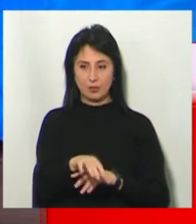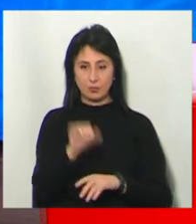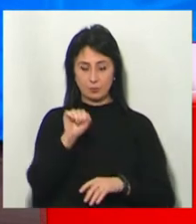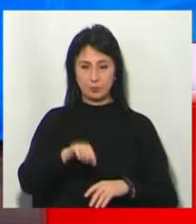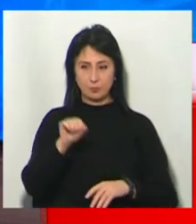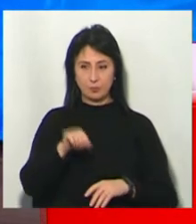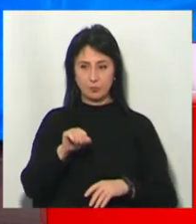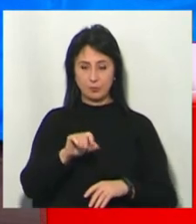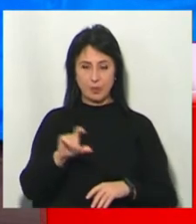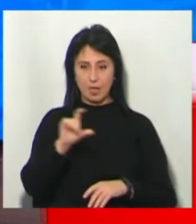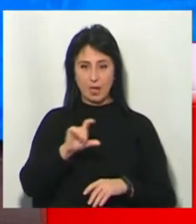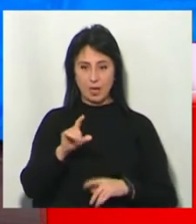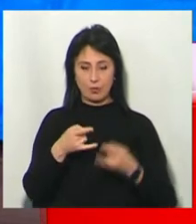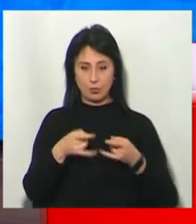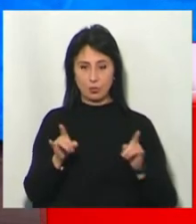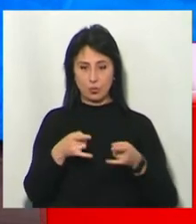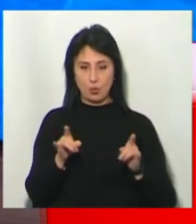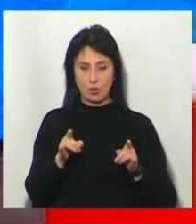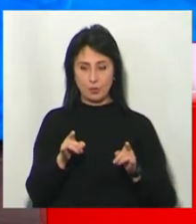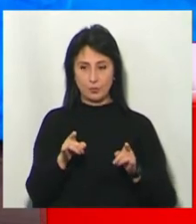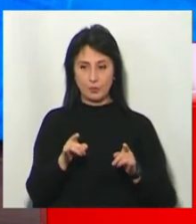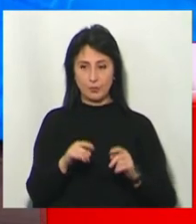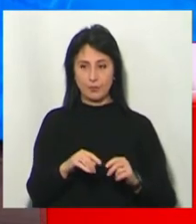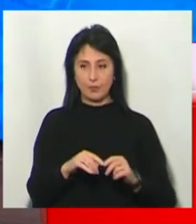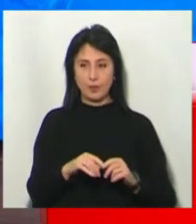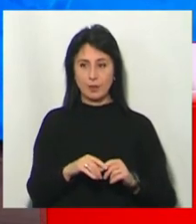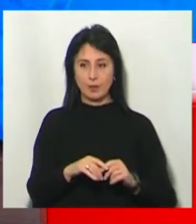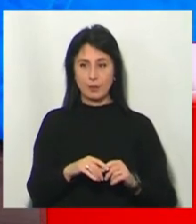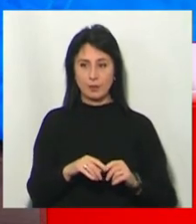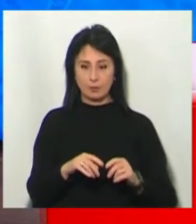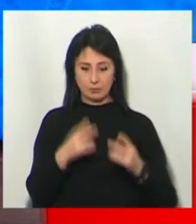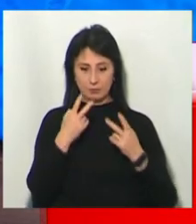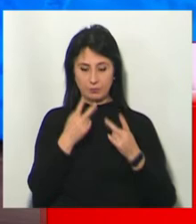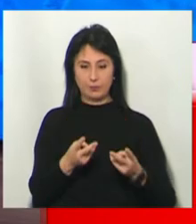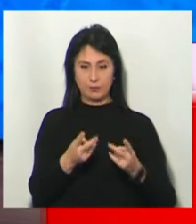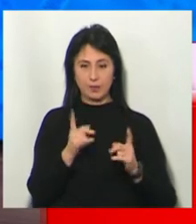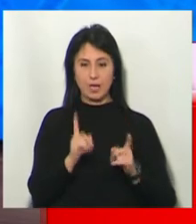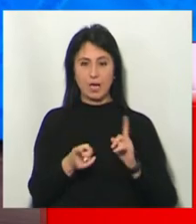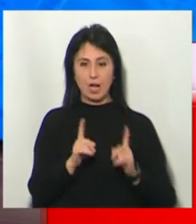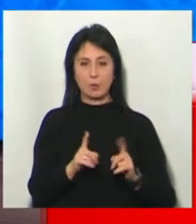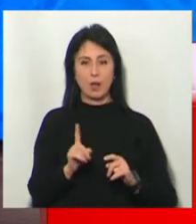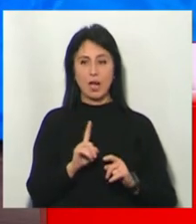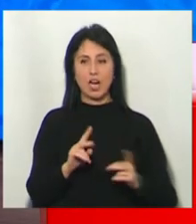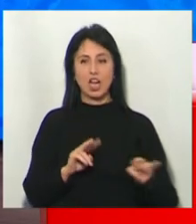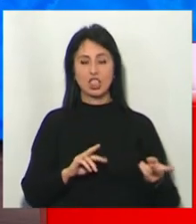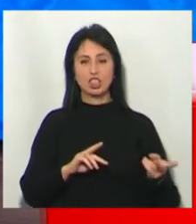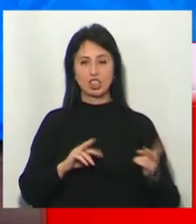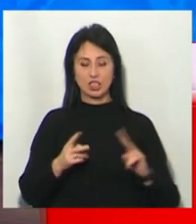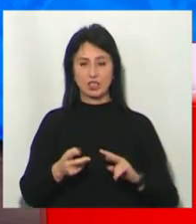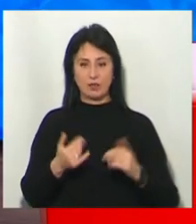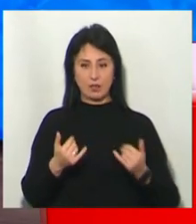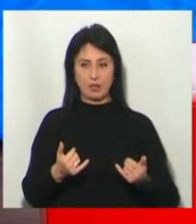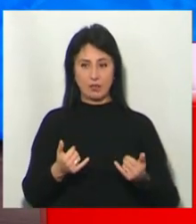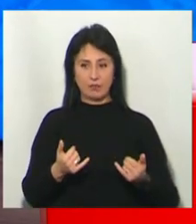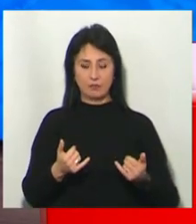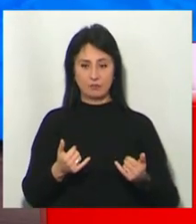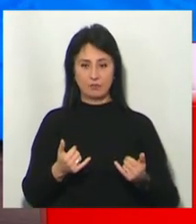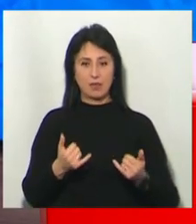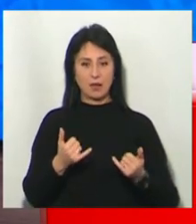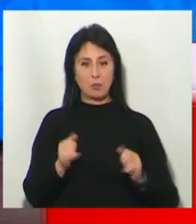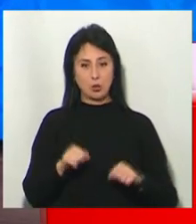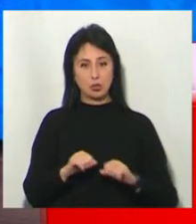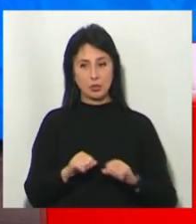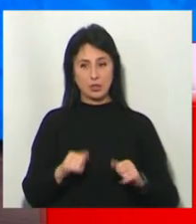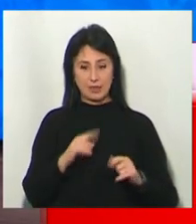ლუდი, ყავა, შოკოლადი და ასე შემდეგ. Მოდით გადავხედოთ რეალობას და ვთქვათ, რა შეიცვალა მოცემულ მომენტში